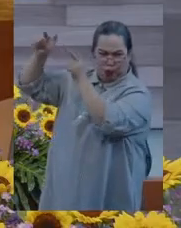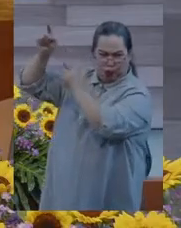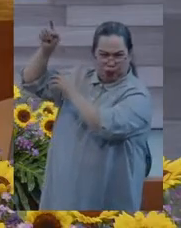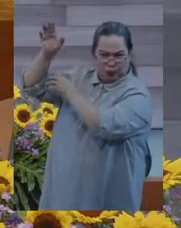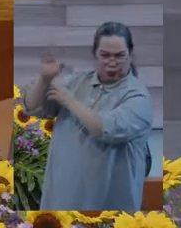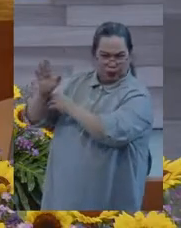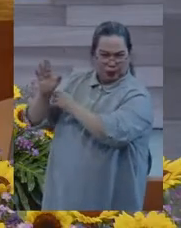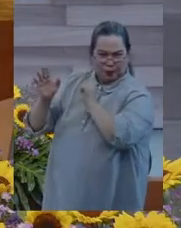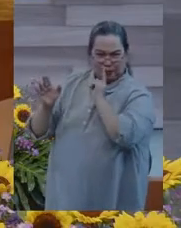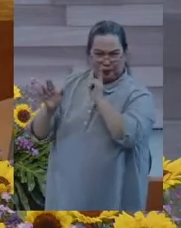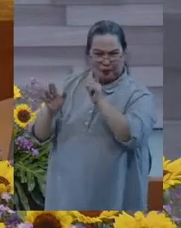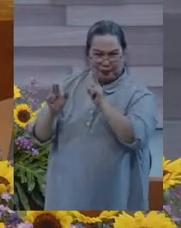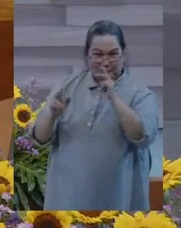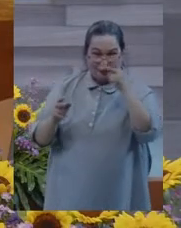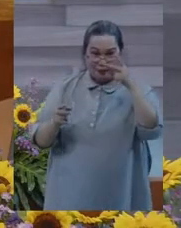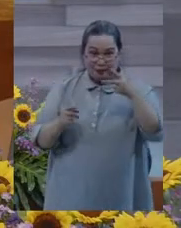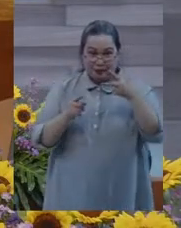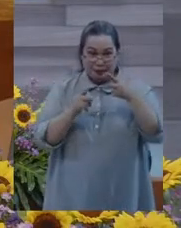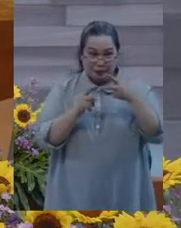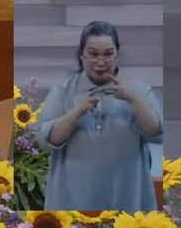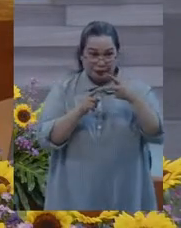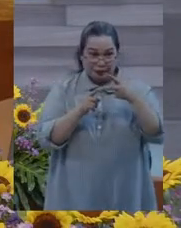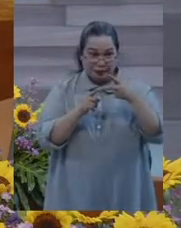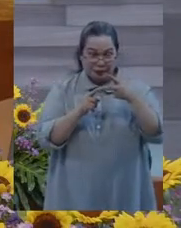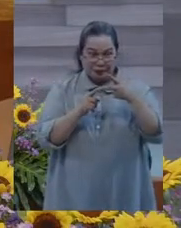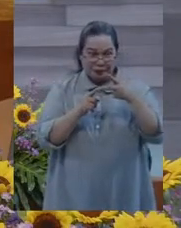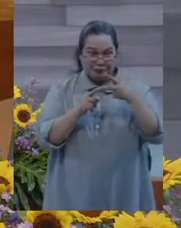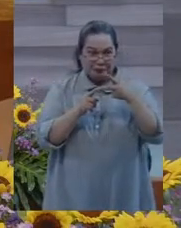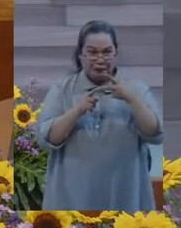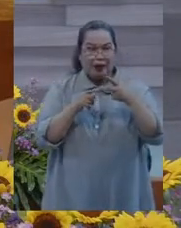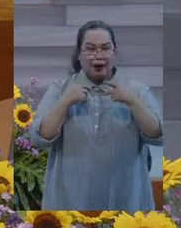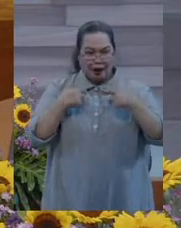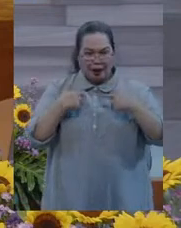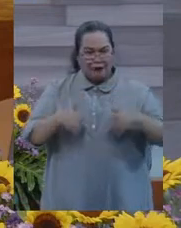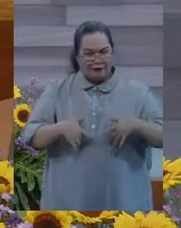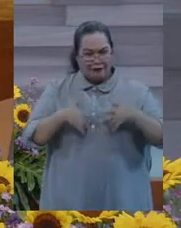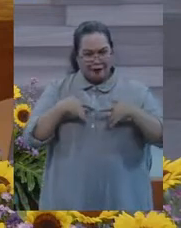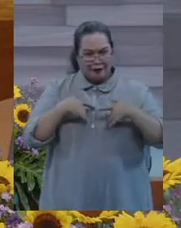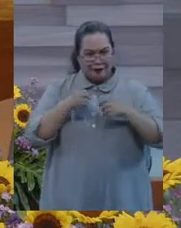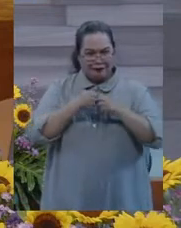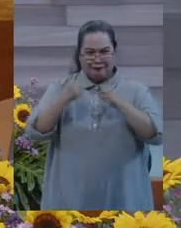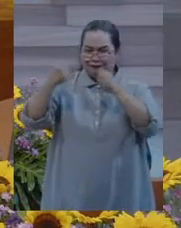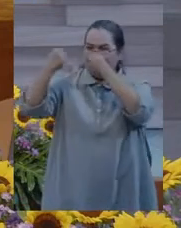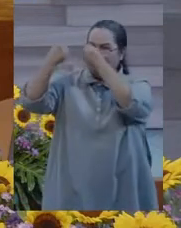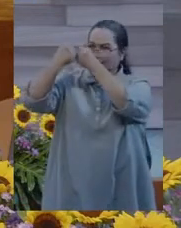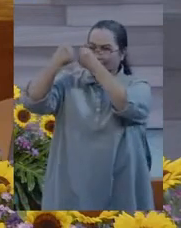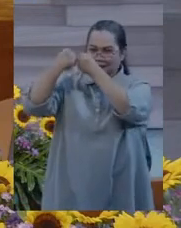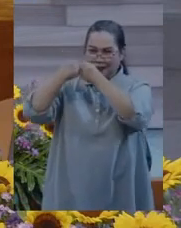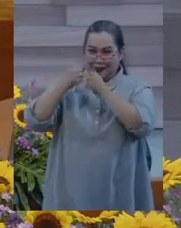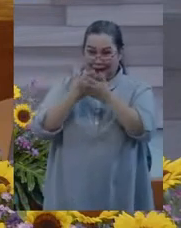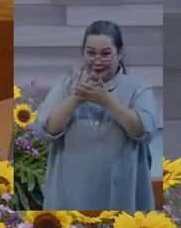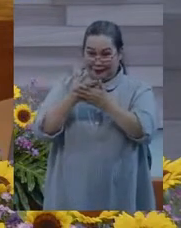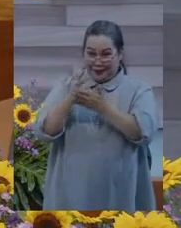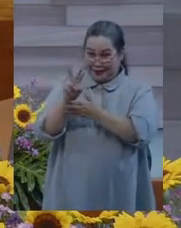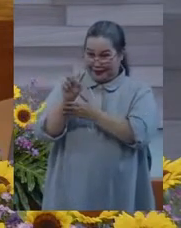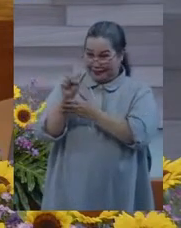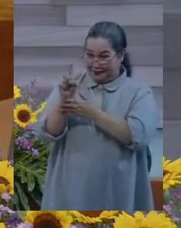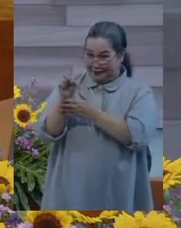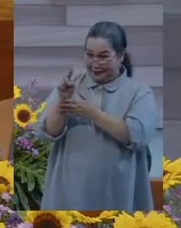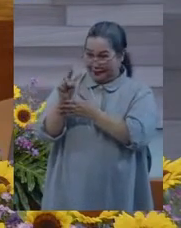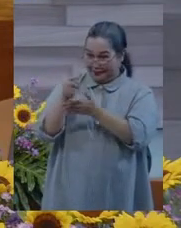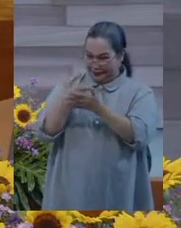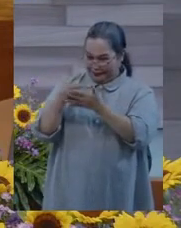nilalang. Pangalawa, sila ay lumalakad sa paghihimagsik. Verse 11, tsaka